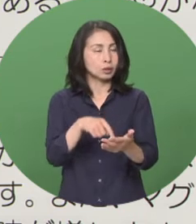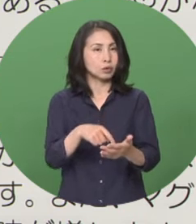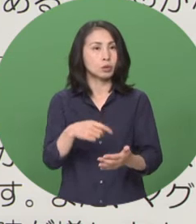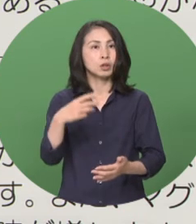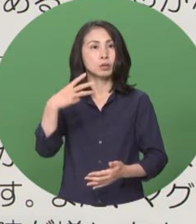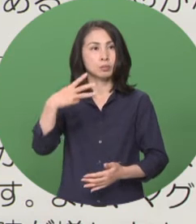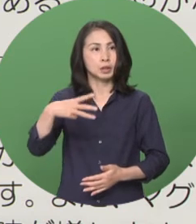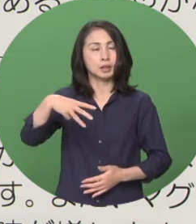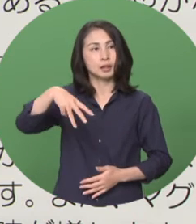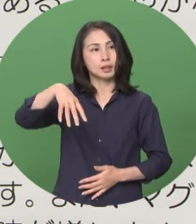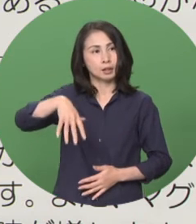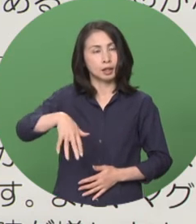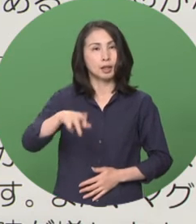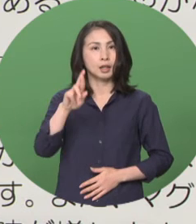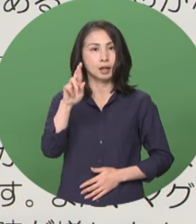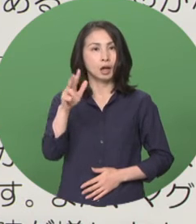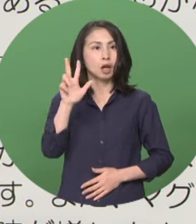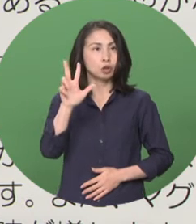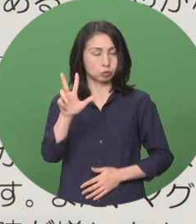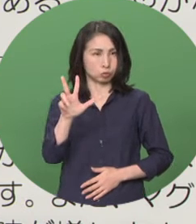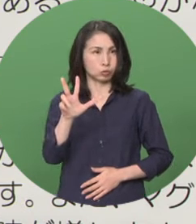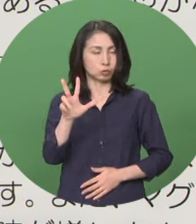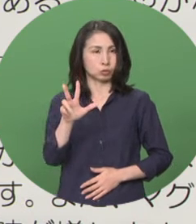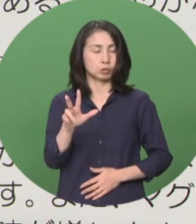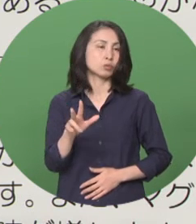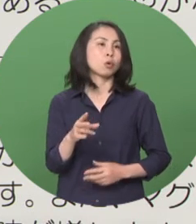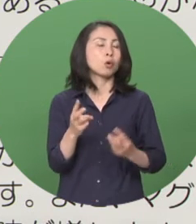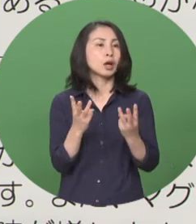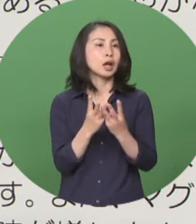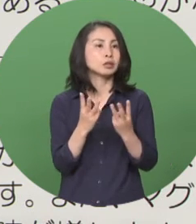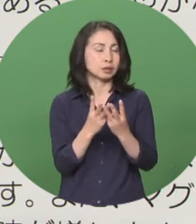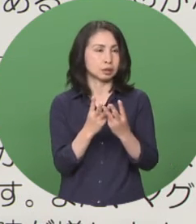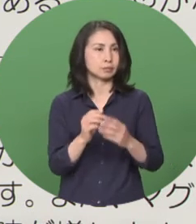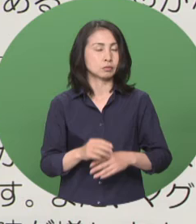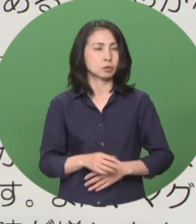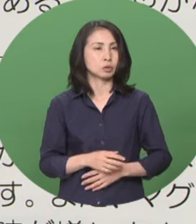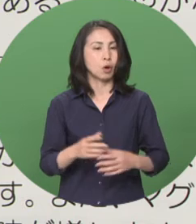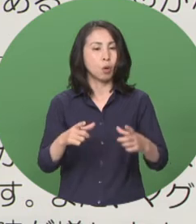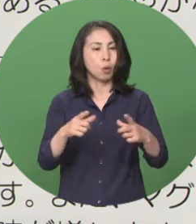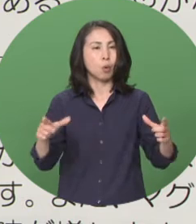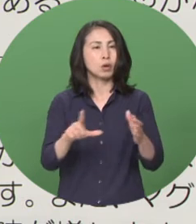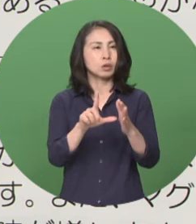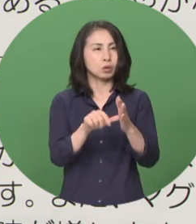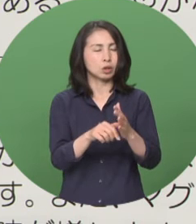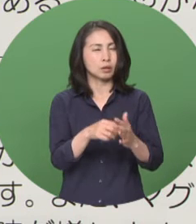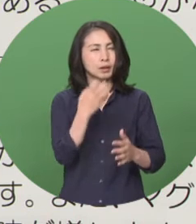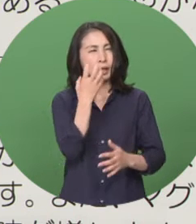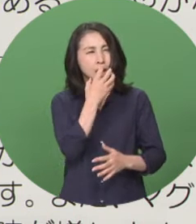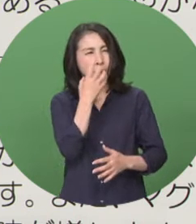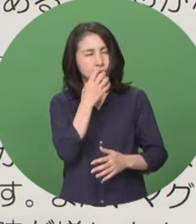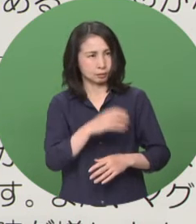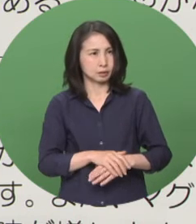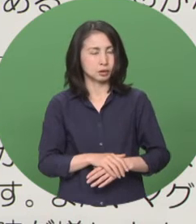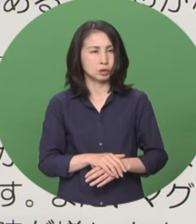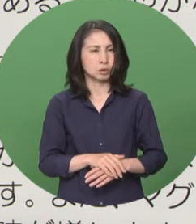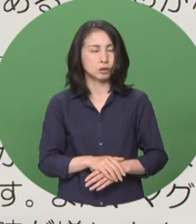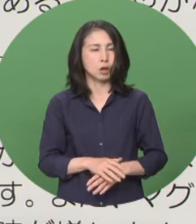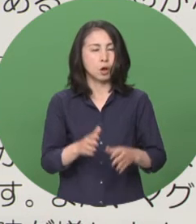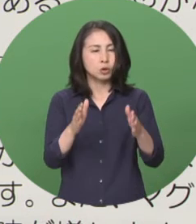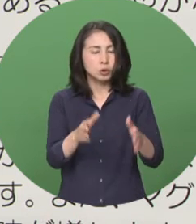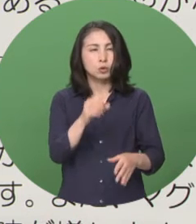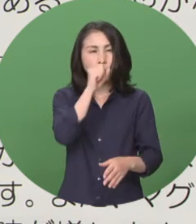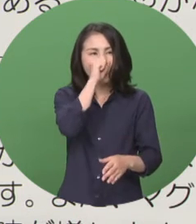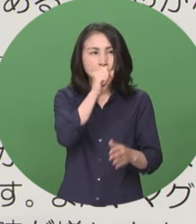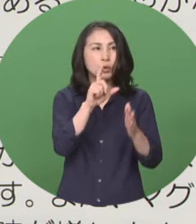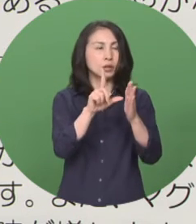どの含有量を示します。 ほうほう。 量が多いと苦味、渋みなどが増し、適度に含まれていると